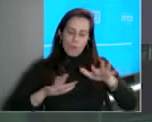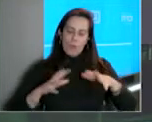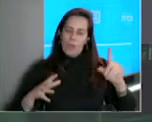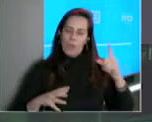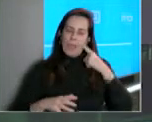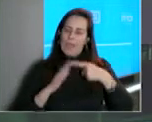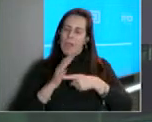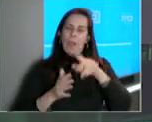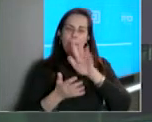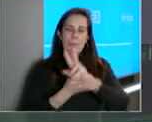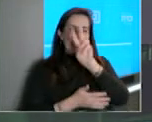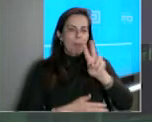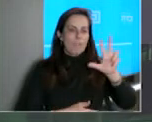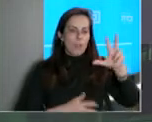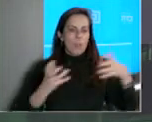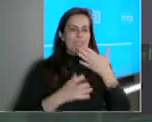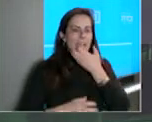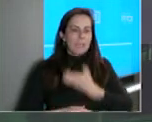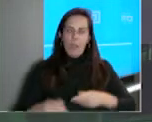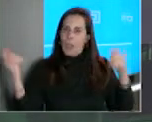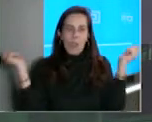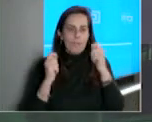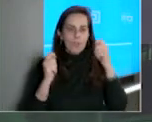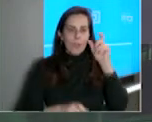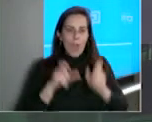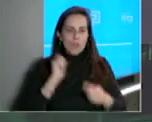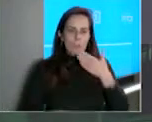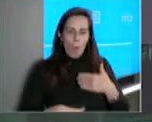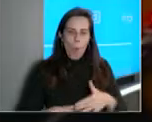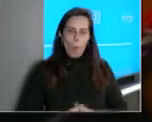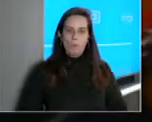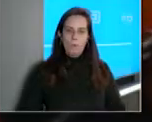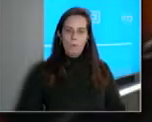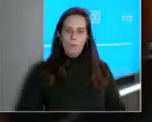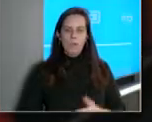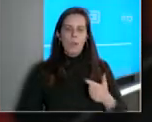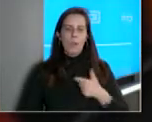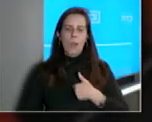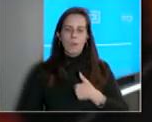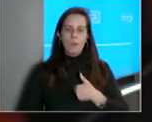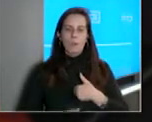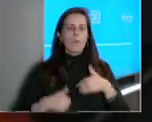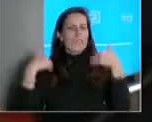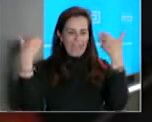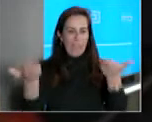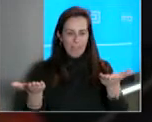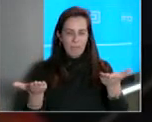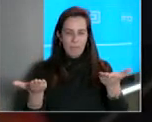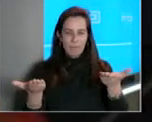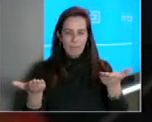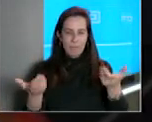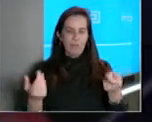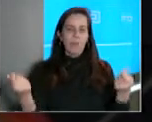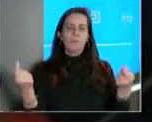הרצליה בדצמבר 2003, והפתיע מאוד את הציבור הישראלי. אנו נמסור,